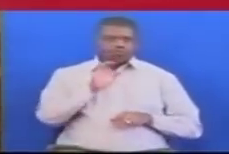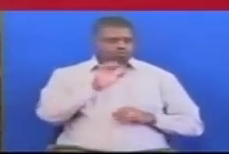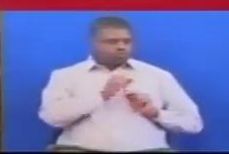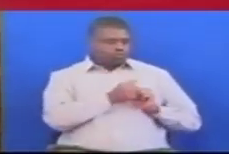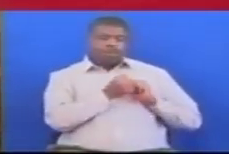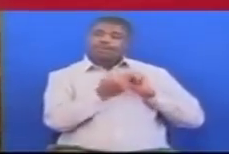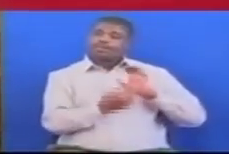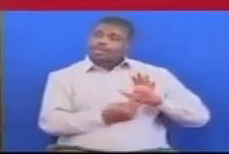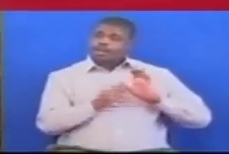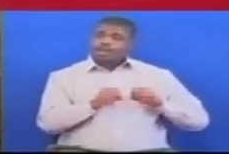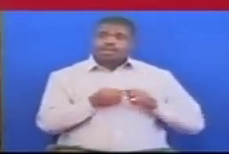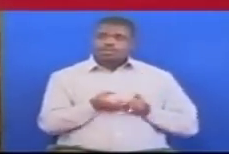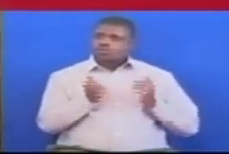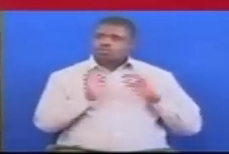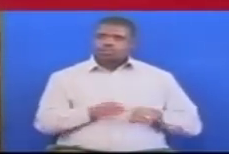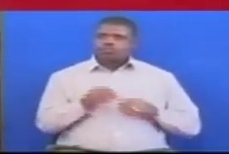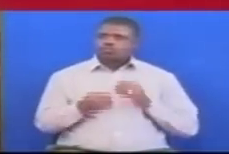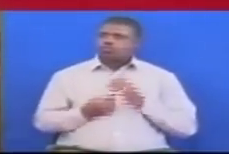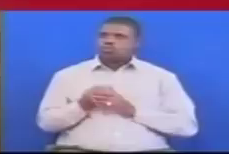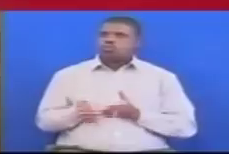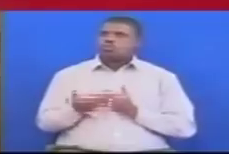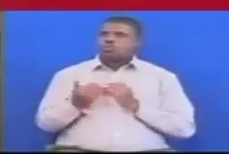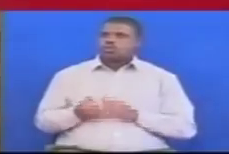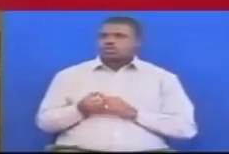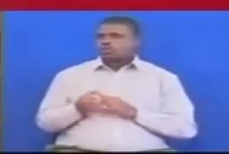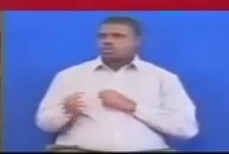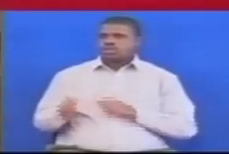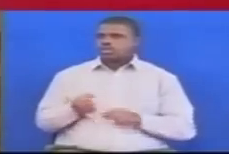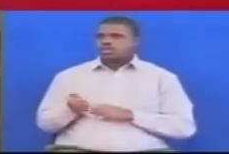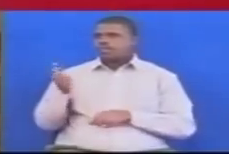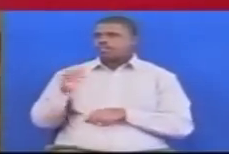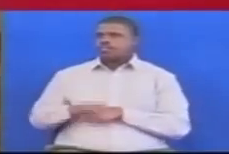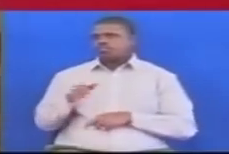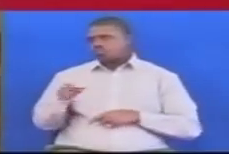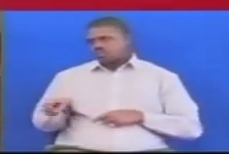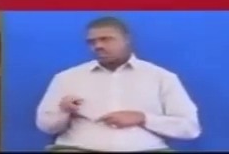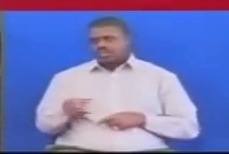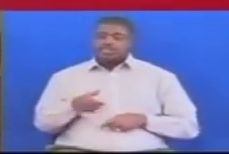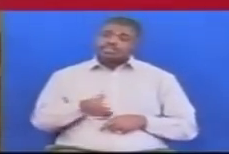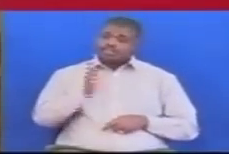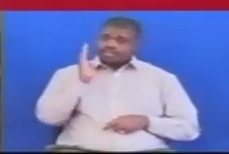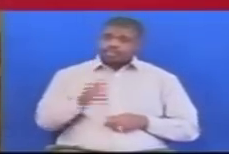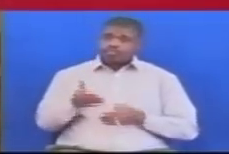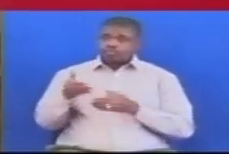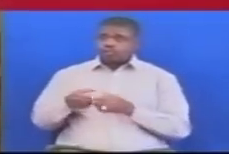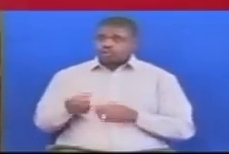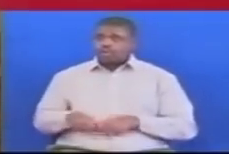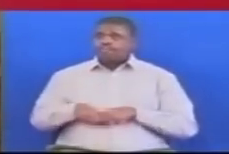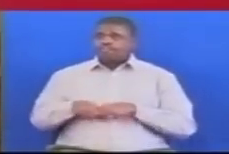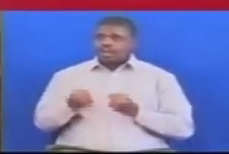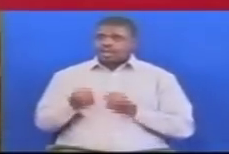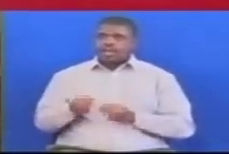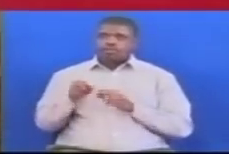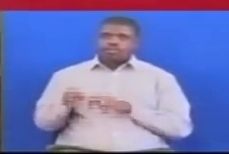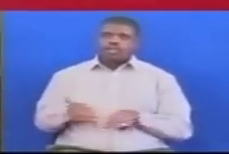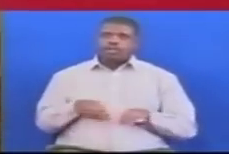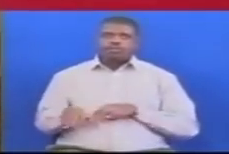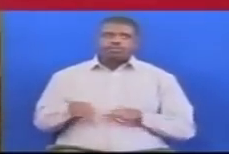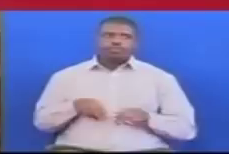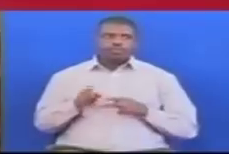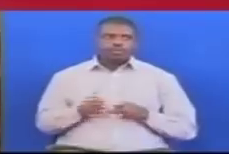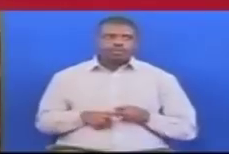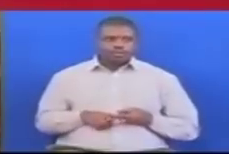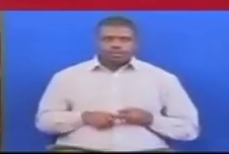2017 lakini haukamilika kutokana na uwezo mdogo wa kiutendaji wa mkandarasi. Hivyo serikali ilichukua hatua ya kuvunja mkataba na mkandarasi